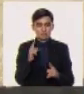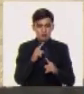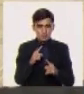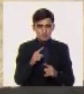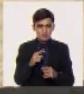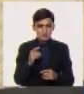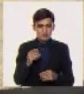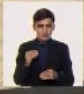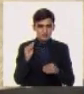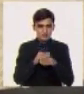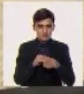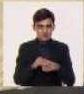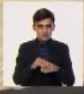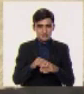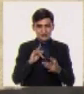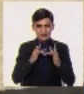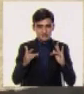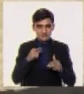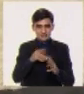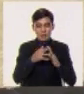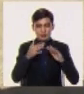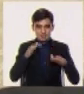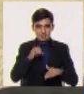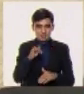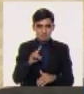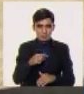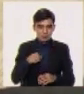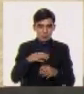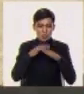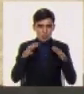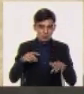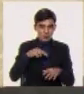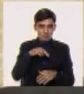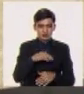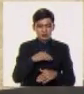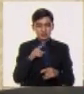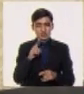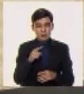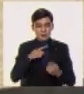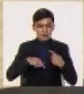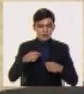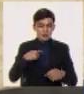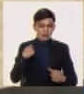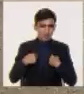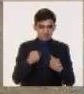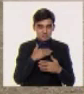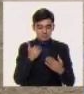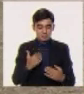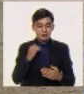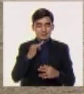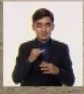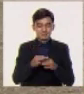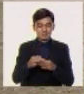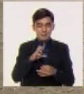поставили туда интернет чтоб они ходили на горы чтобы ним училище г силе